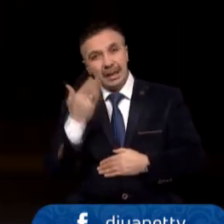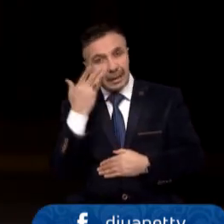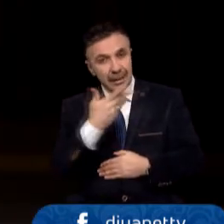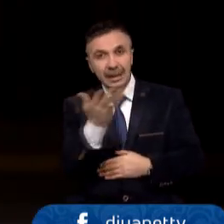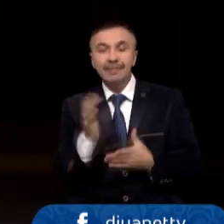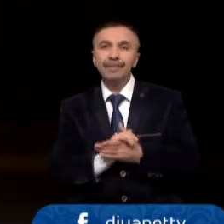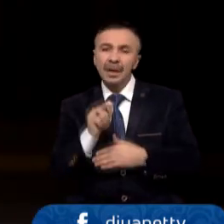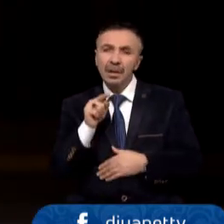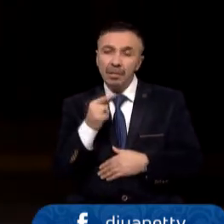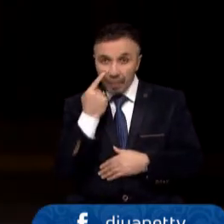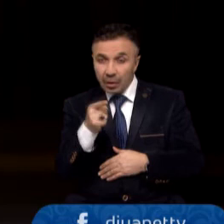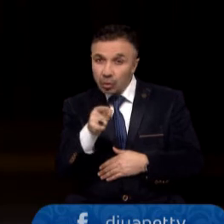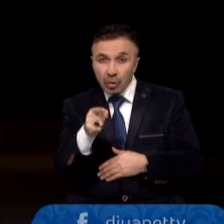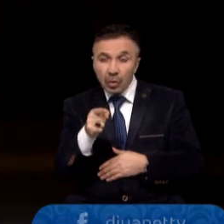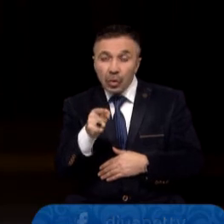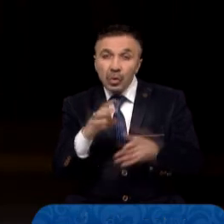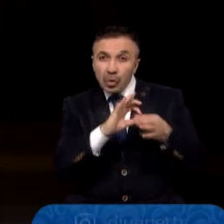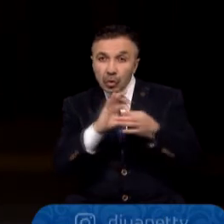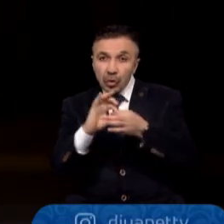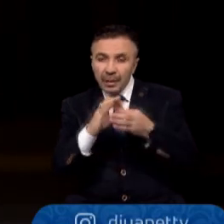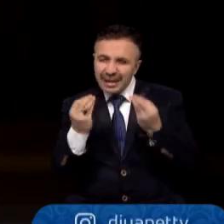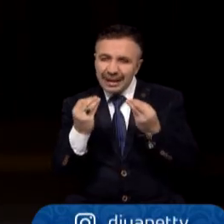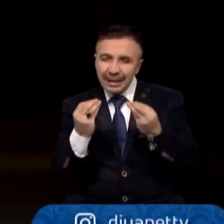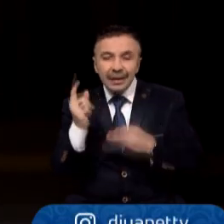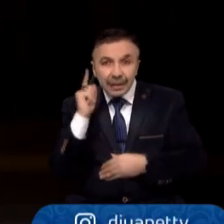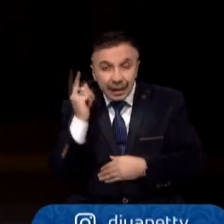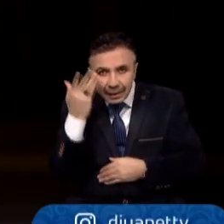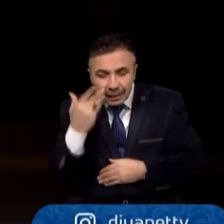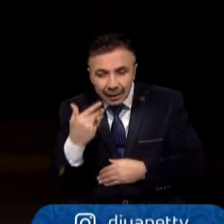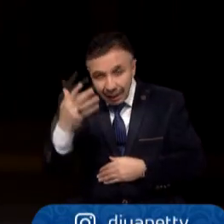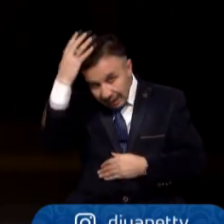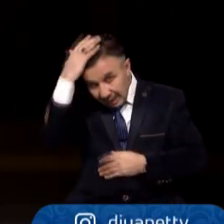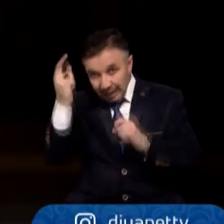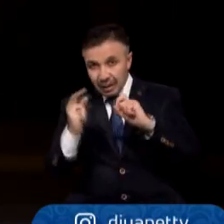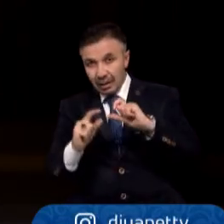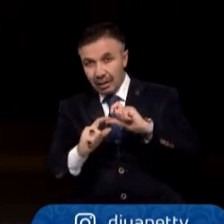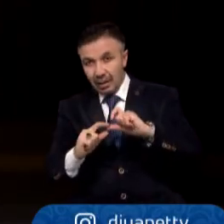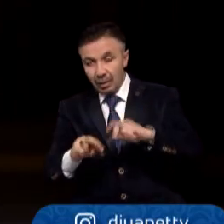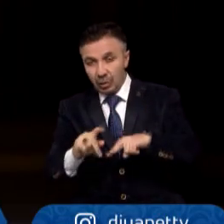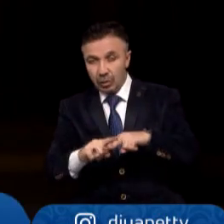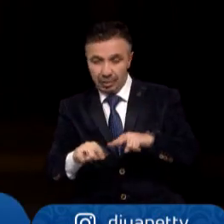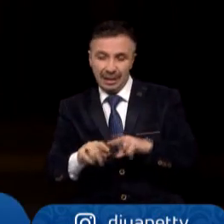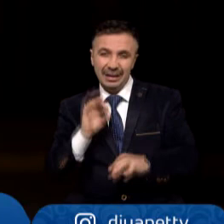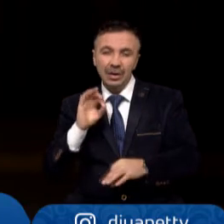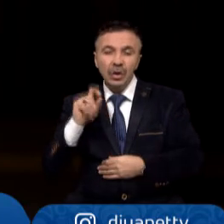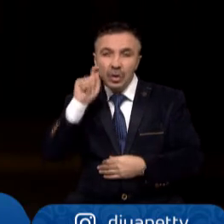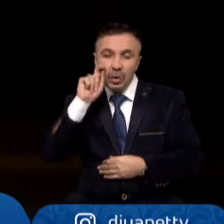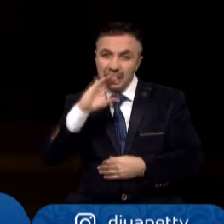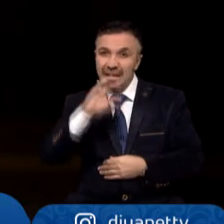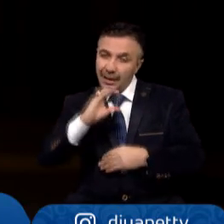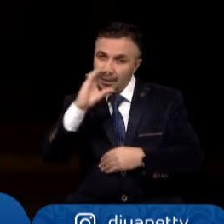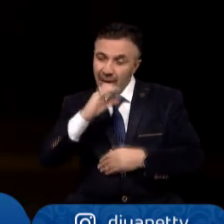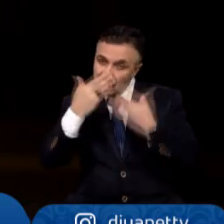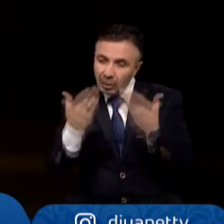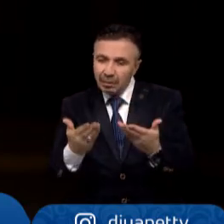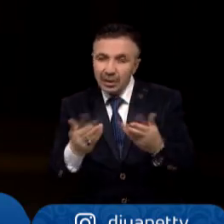saygıdeğer izleyicilerim Bakın şu cümlemi iyi dinleyin Hazreti Osman'ın Müslüman olma sıvı